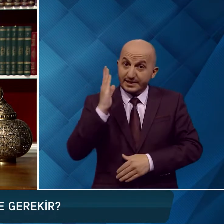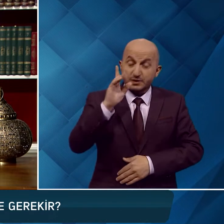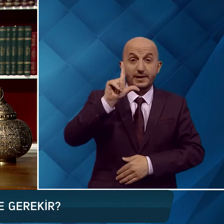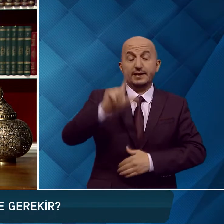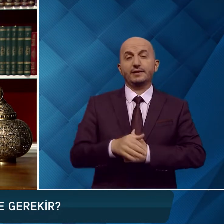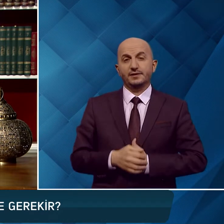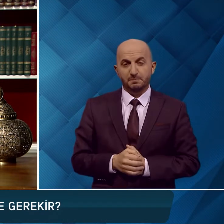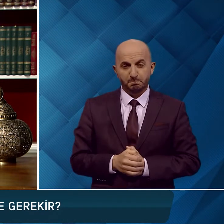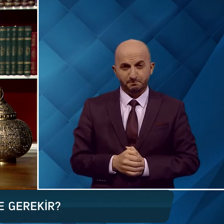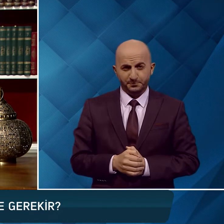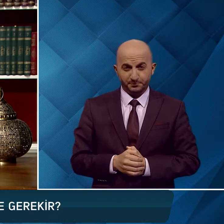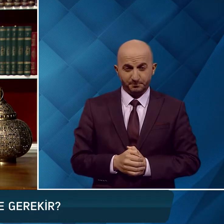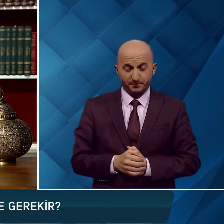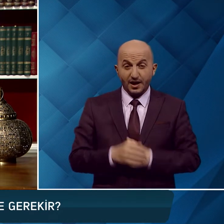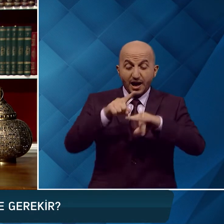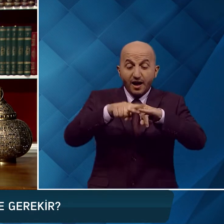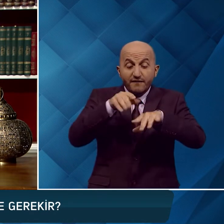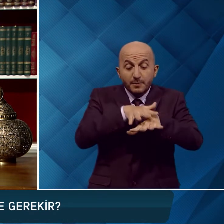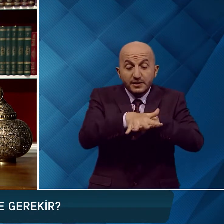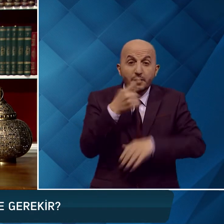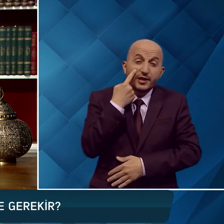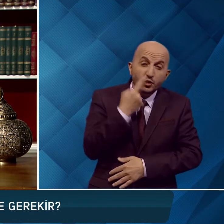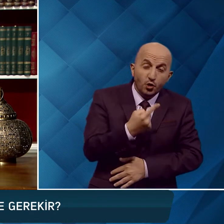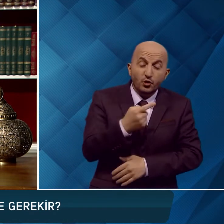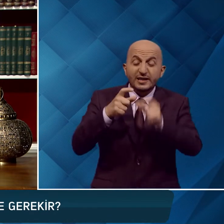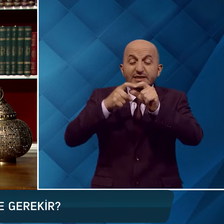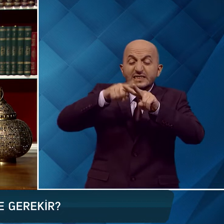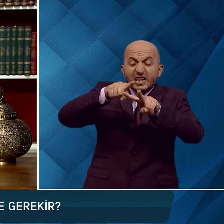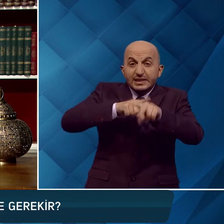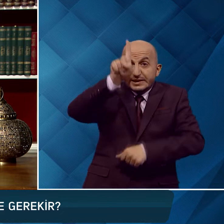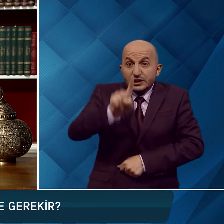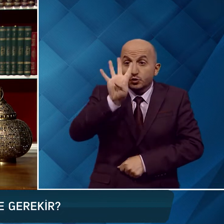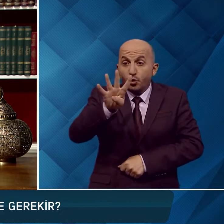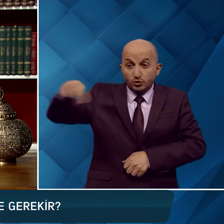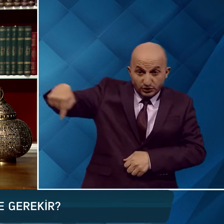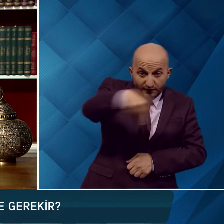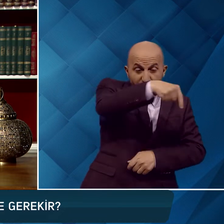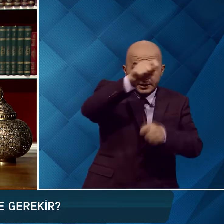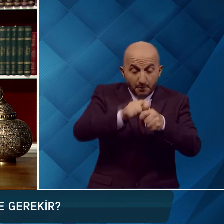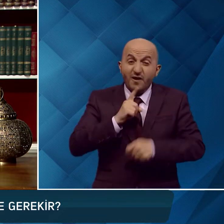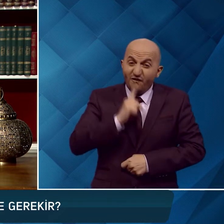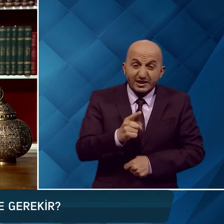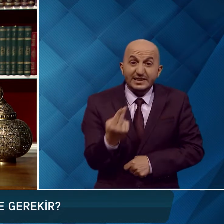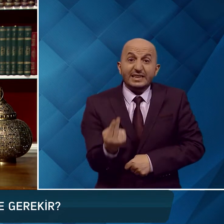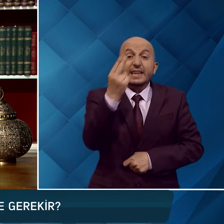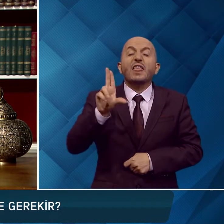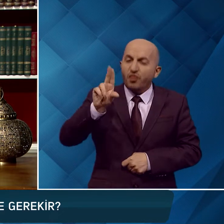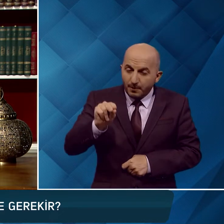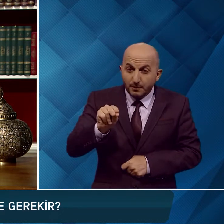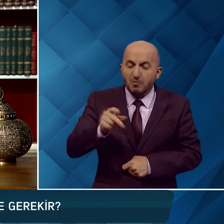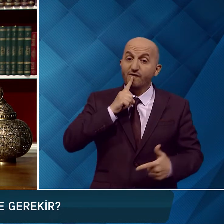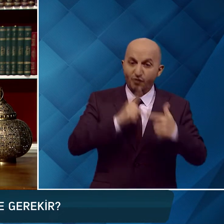Safa'ya gitmek gerekir. Halifi mezhebine göre, sayın ilk dört şartını yapmak farz, yediye